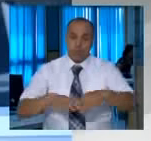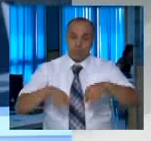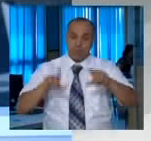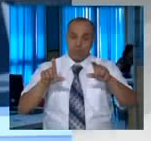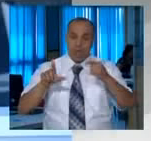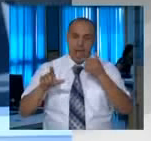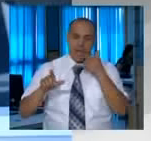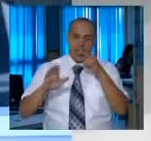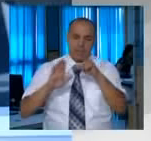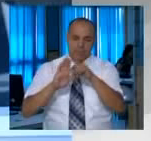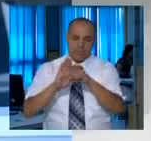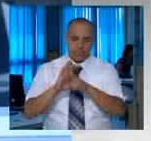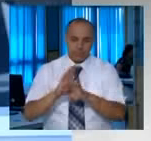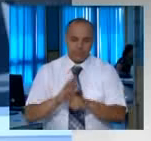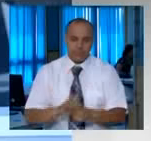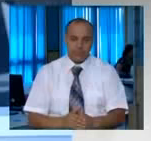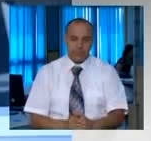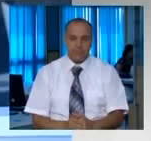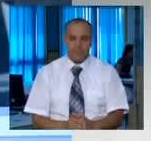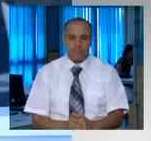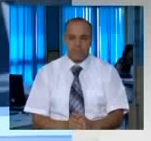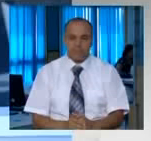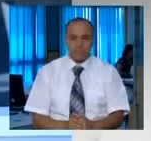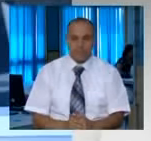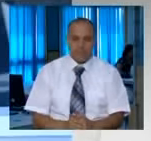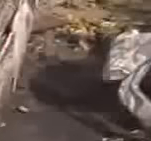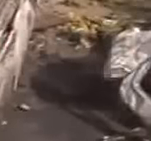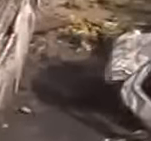النشرة، وهذا تذكير بأبرز ما جاء فيها.